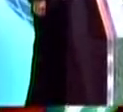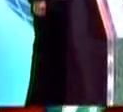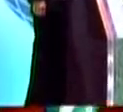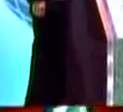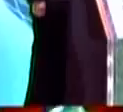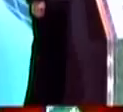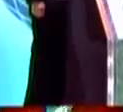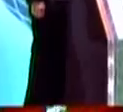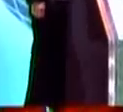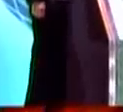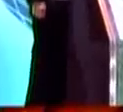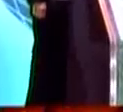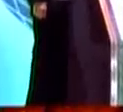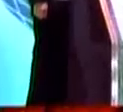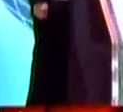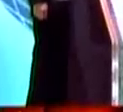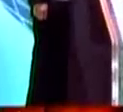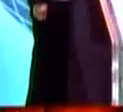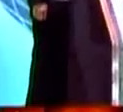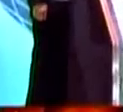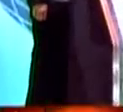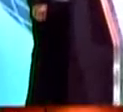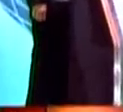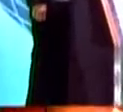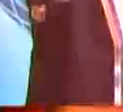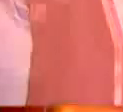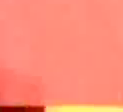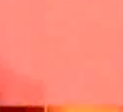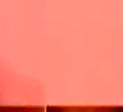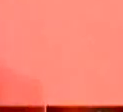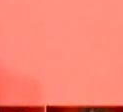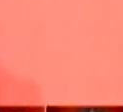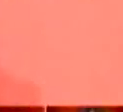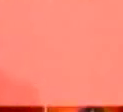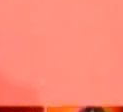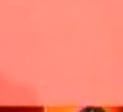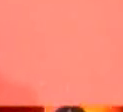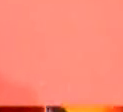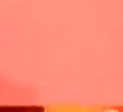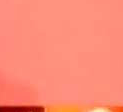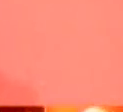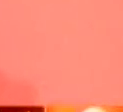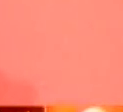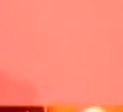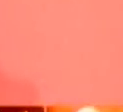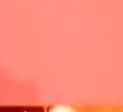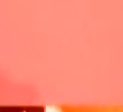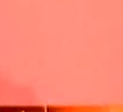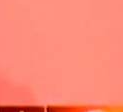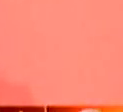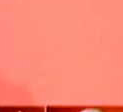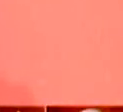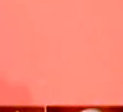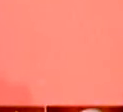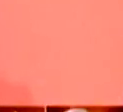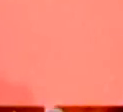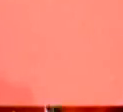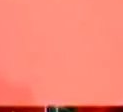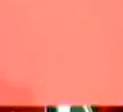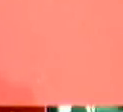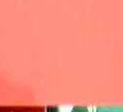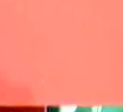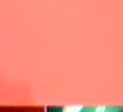么您的选择是什么呢？您认为谁能够代表民进党角逐2012总统大选呢？其实我们坚信是